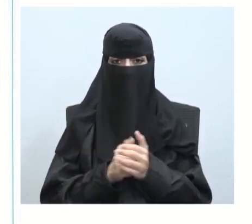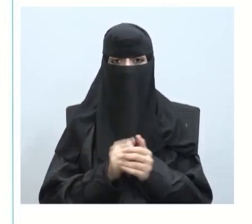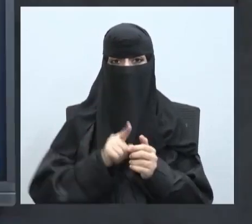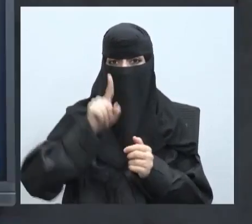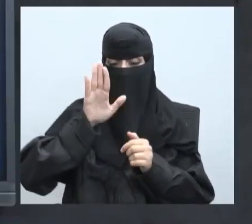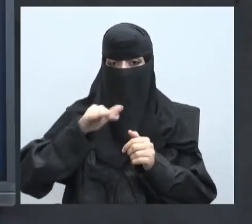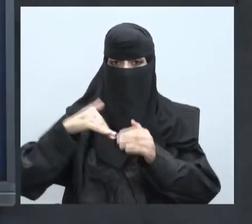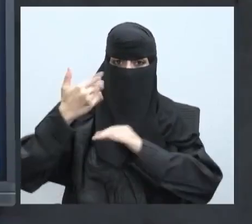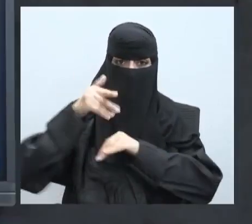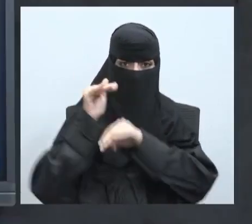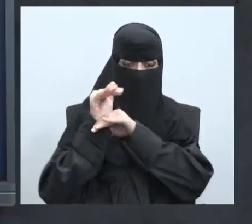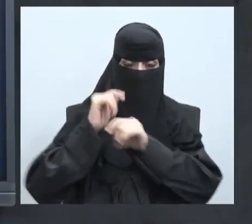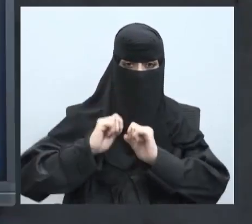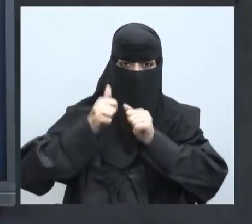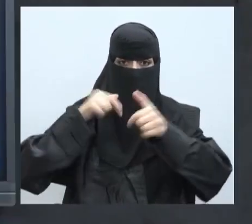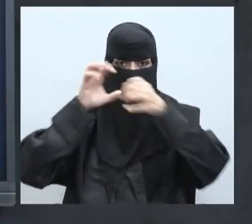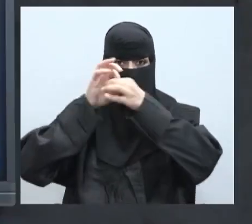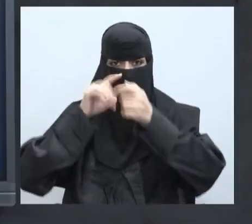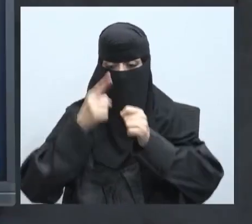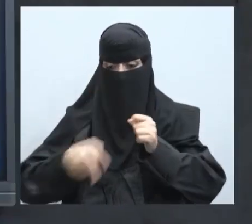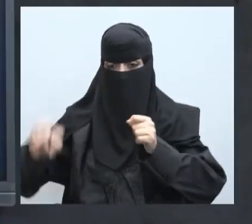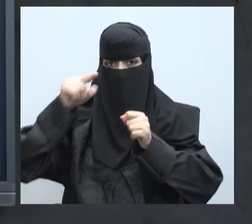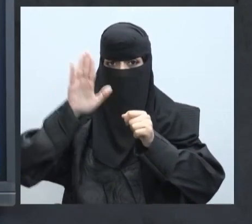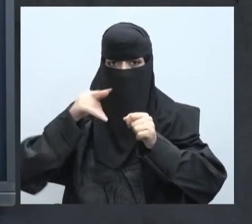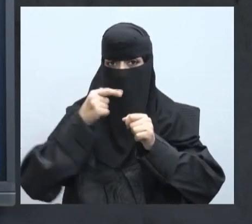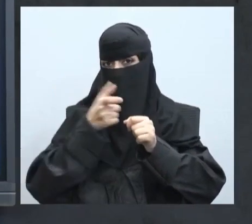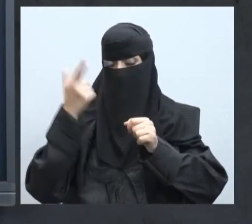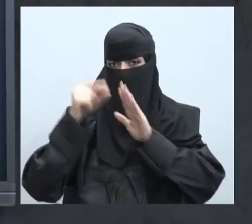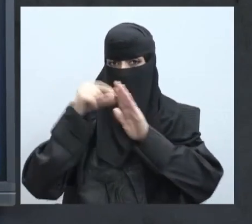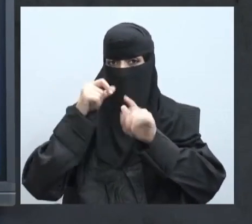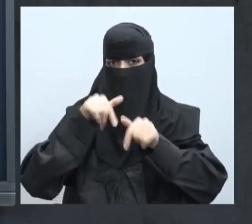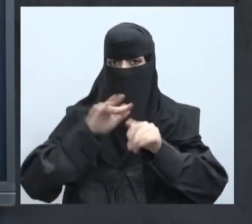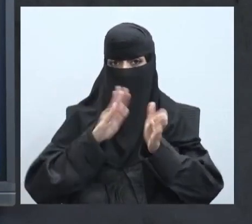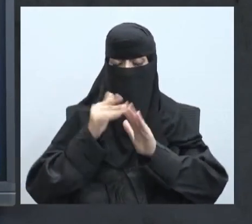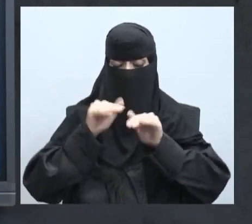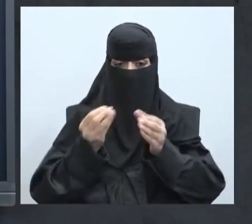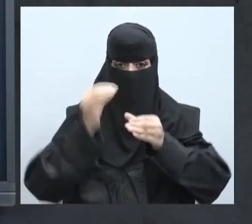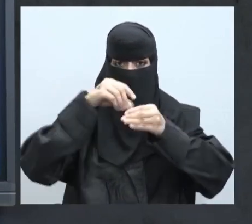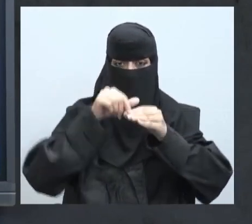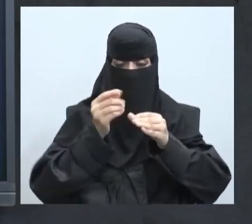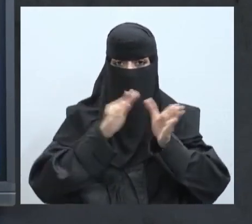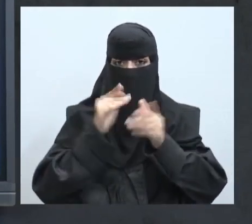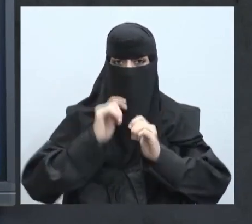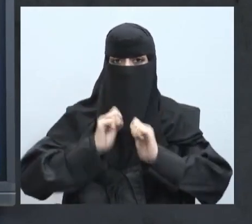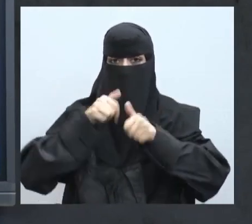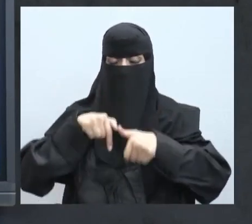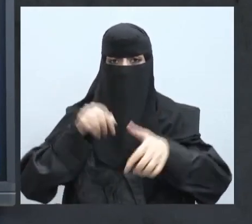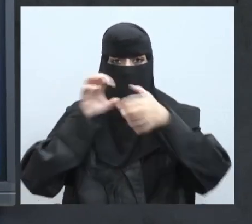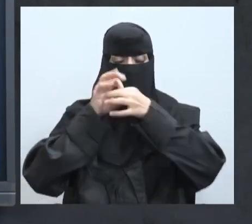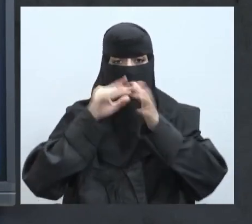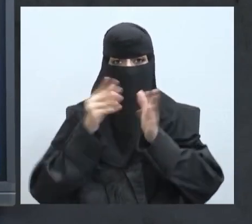إذا بعد أن تعلمنا أو قمنا بتوصيل دائرة الأردوينو في الدرس السابق الذي تمثل حاوية النفايات، سوف نقوم